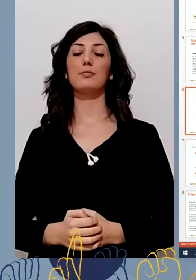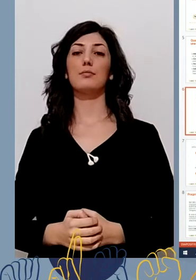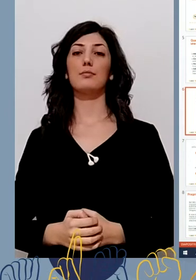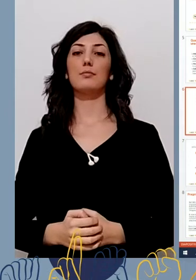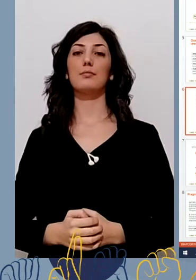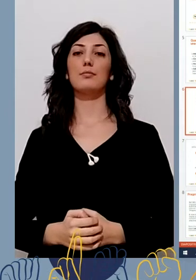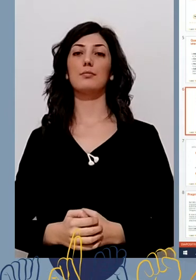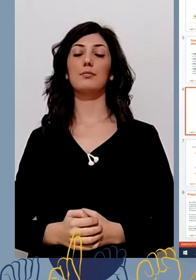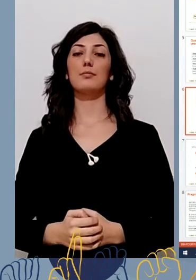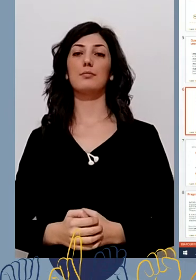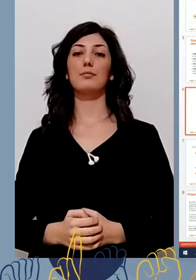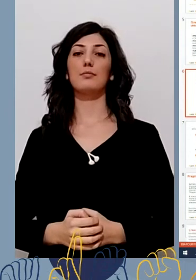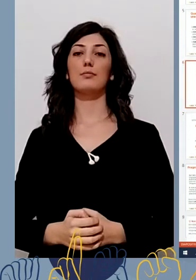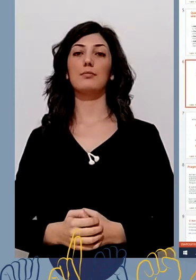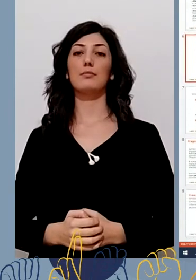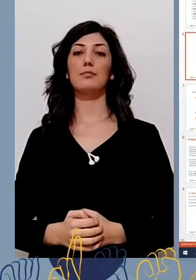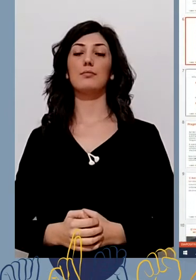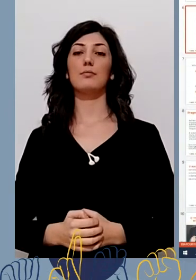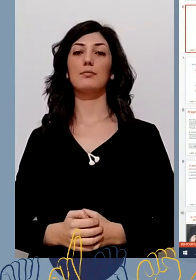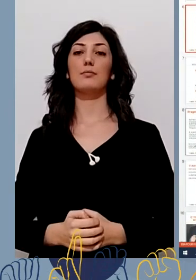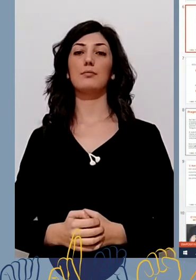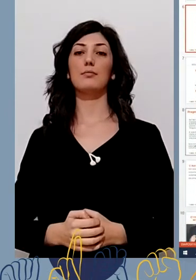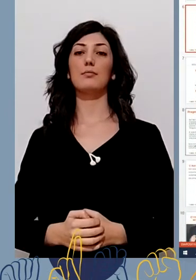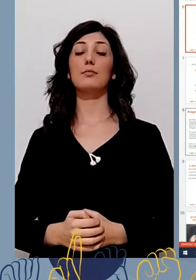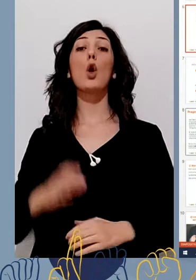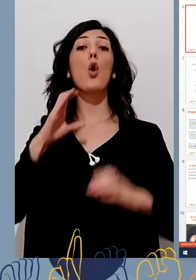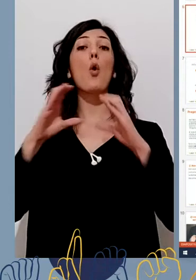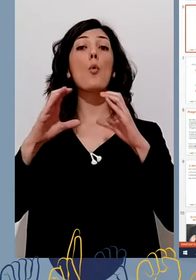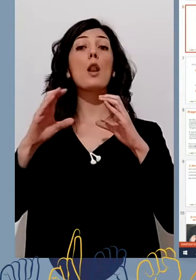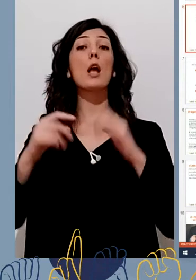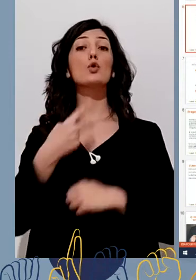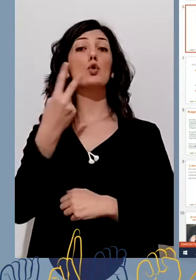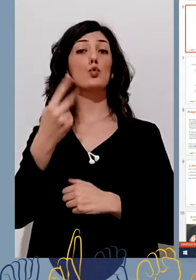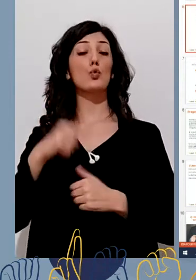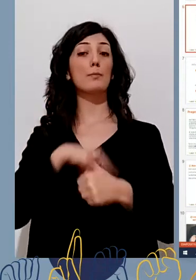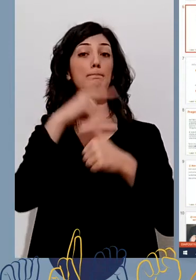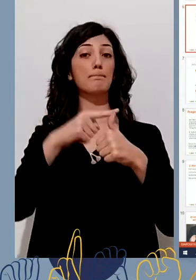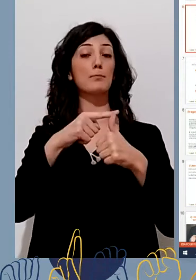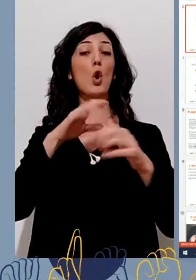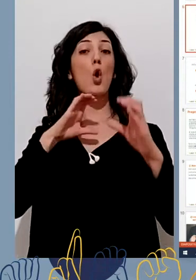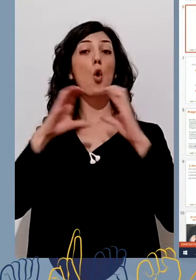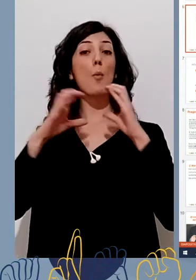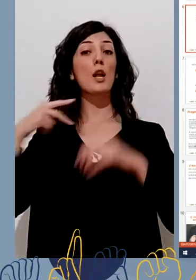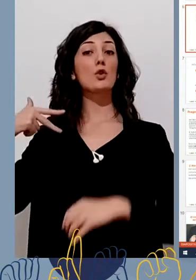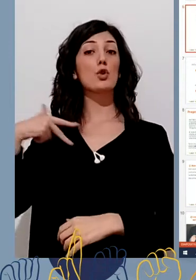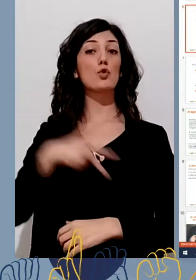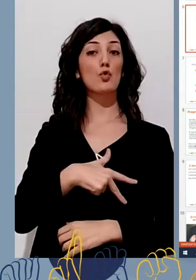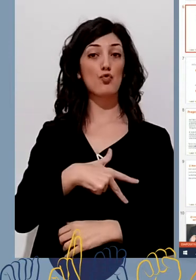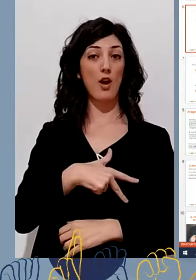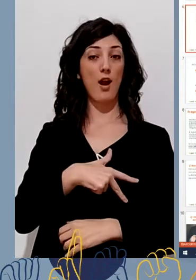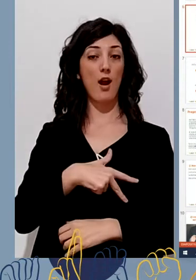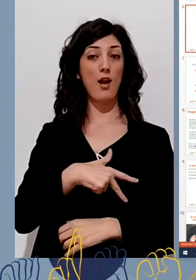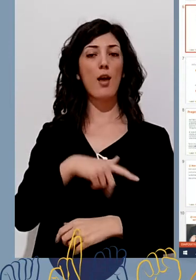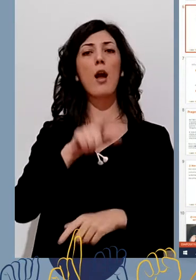Nell'ambito umano esistono due tipologie di comunicazione. La comunicazione sociale, che può essere strutturata da pochi e diretta